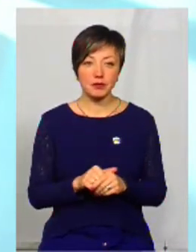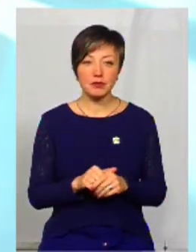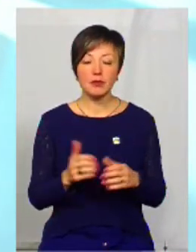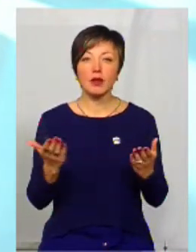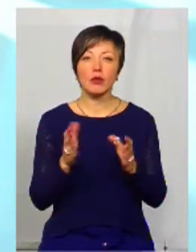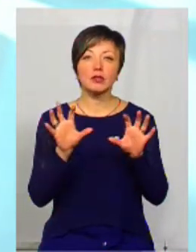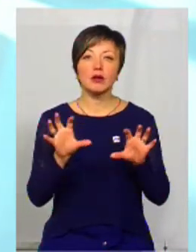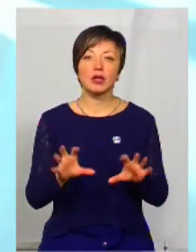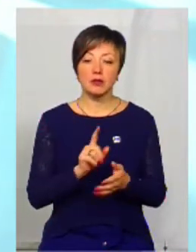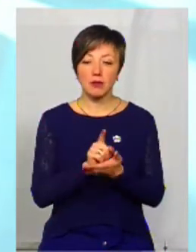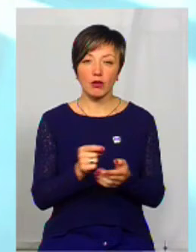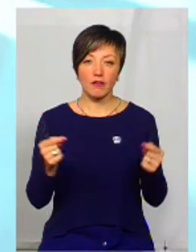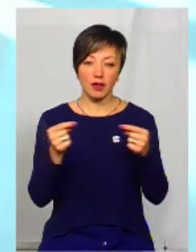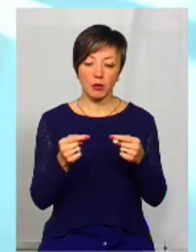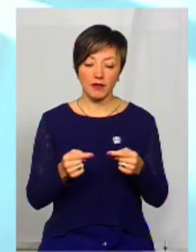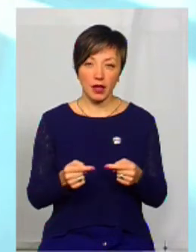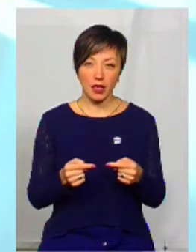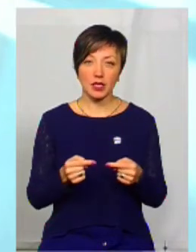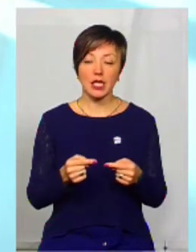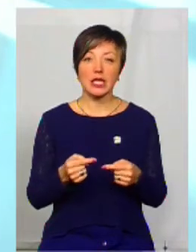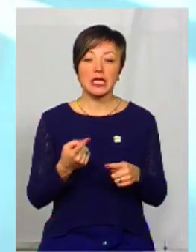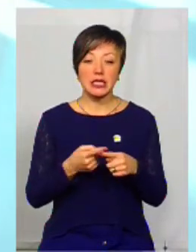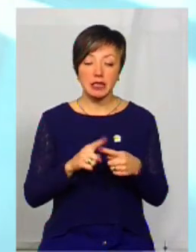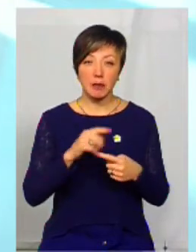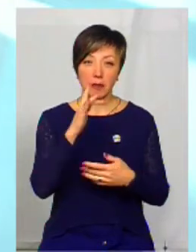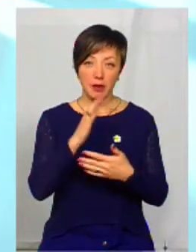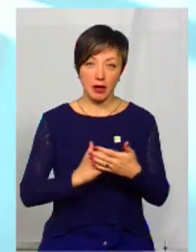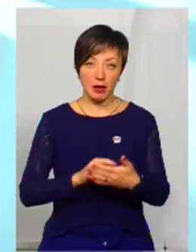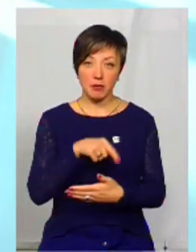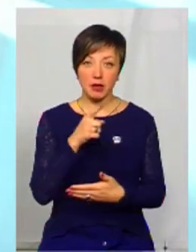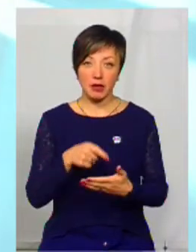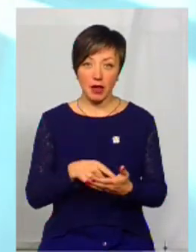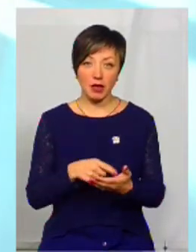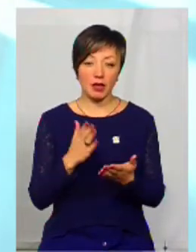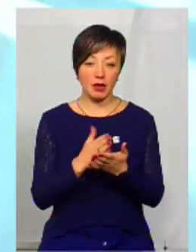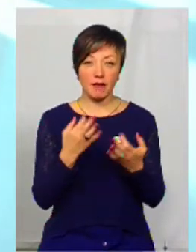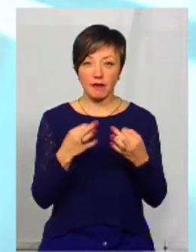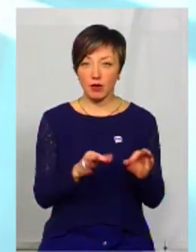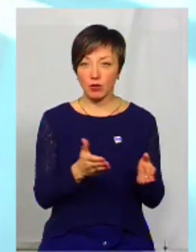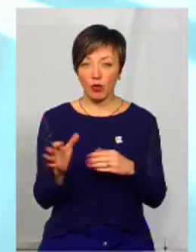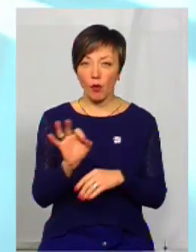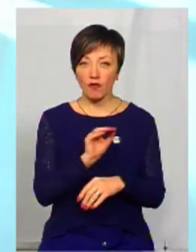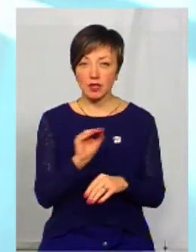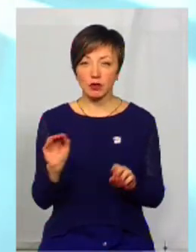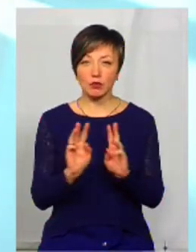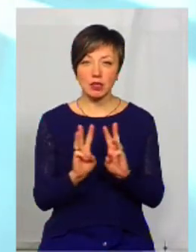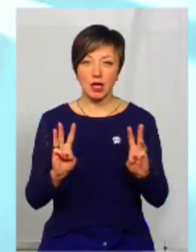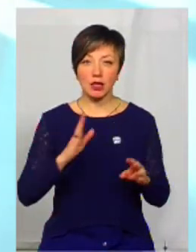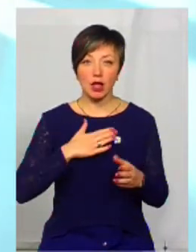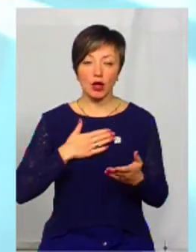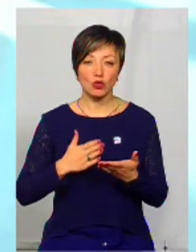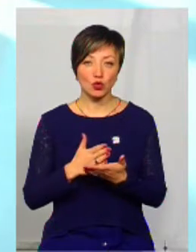якому законодавству вони мають відповідати. І саме цей перелік питань і цей акт є у вільному доступі на офіційному веб-сайті нашої